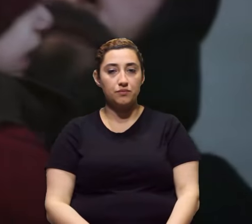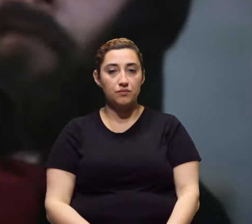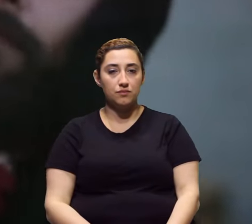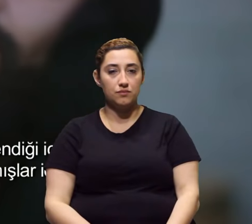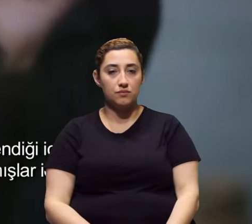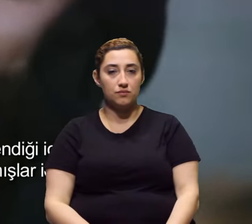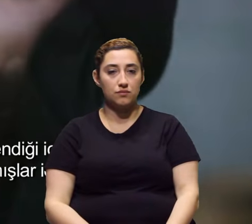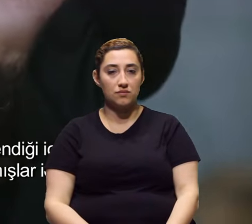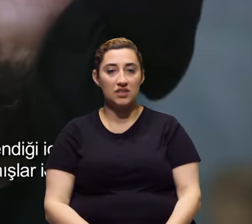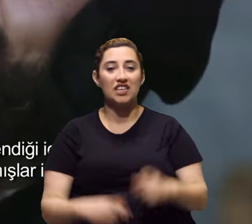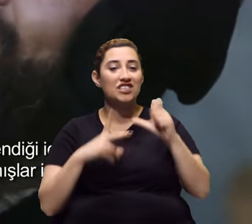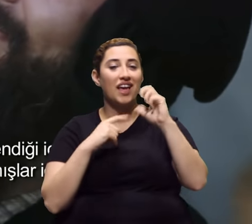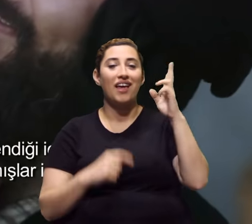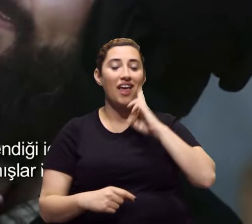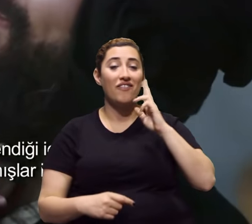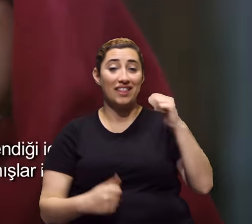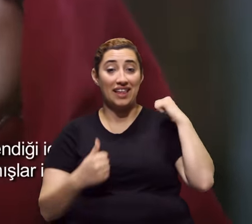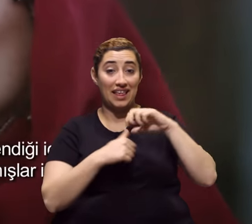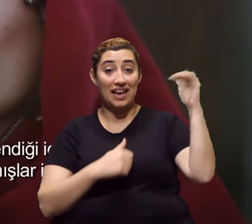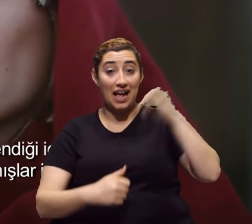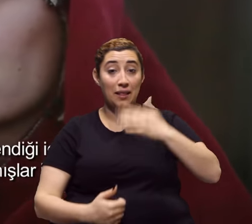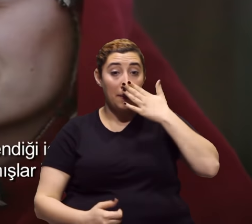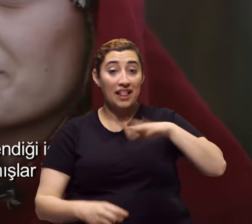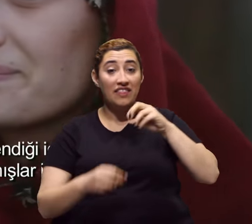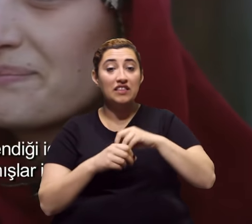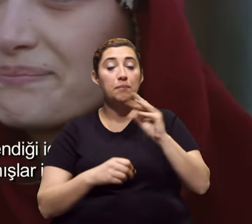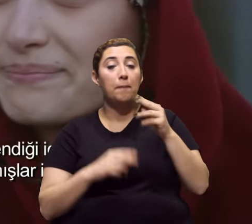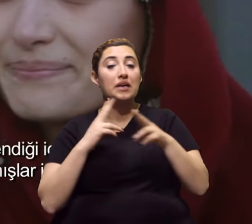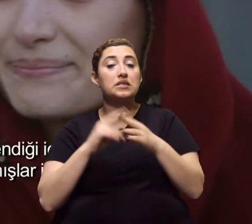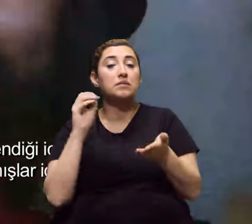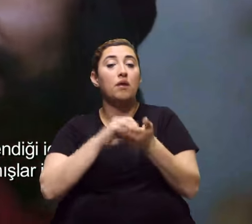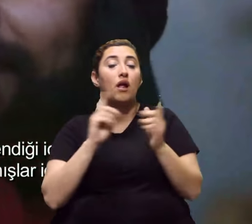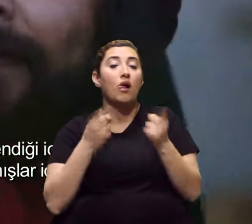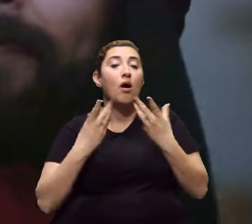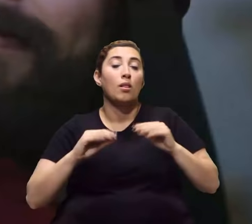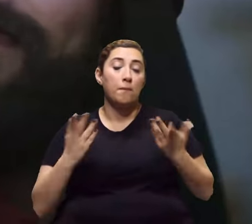Şeyh Efendi'nin dönüşü beklendiği için henüz bebeğe isim koymamışlar idi.